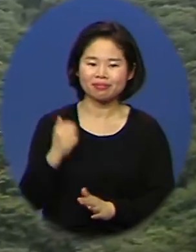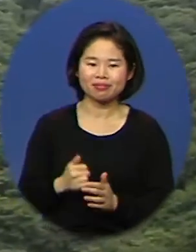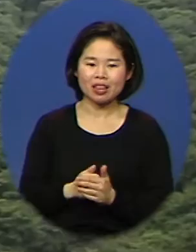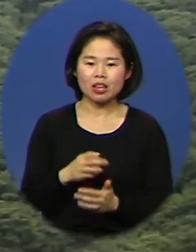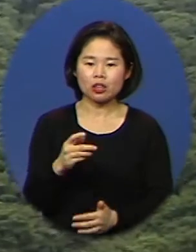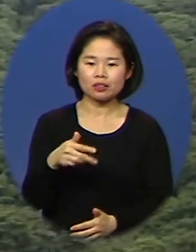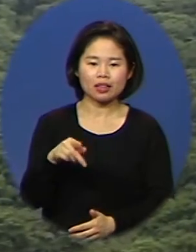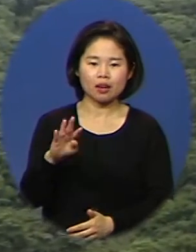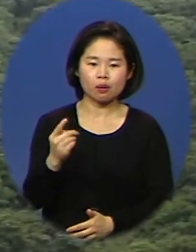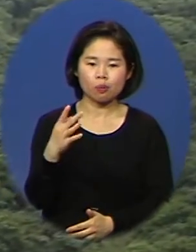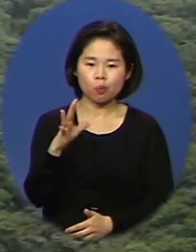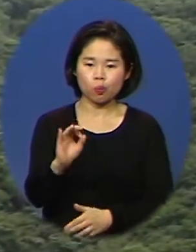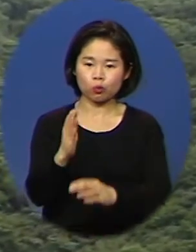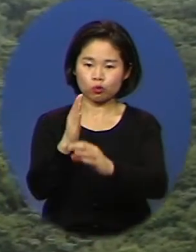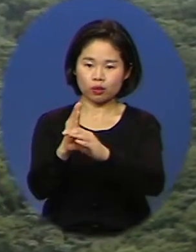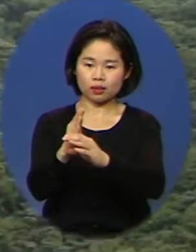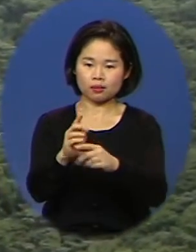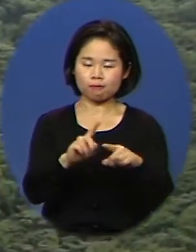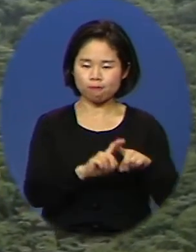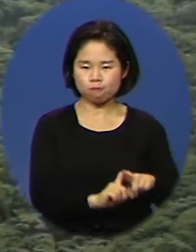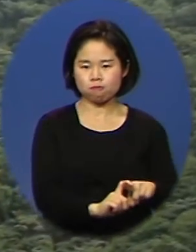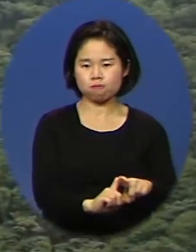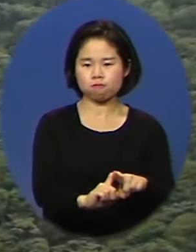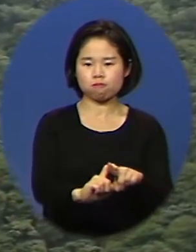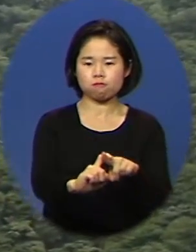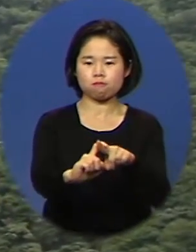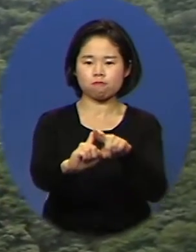중턱 전망대까지 운행되는 케이블카.